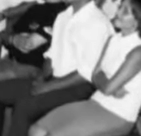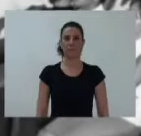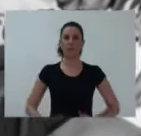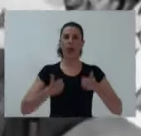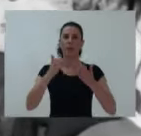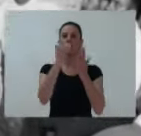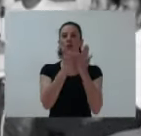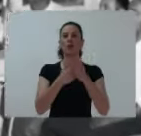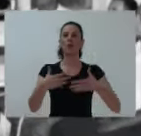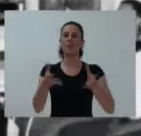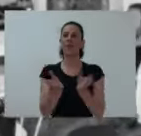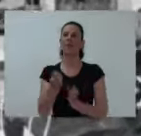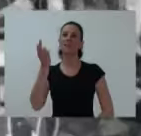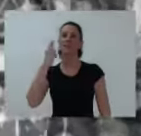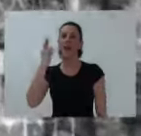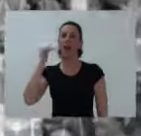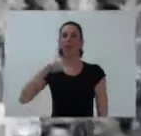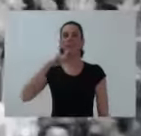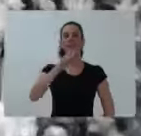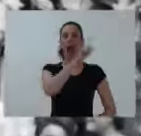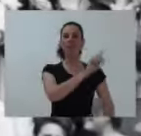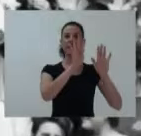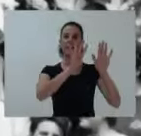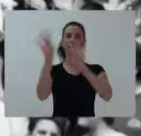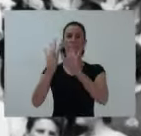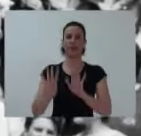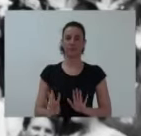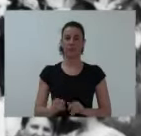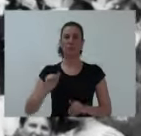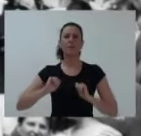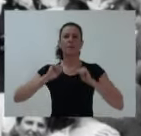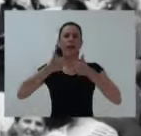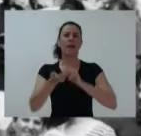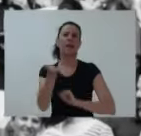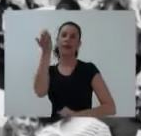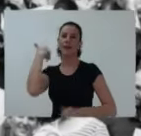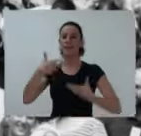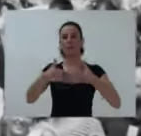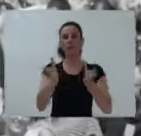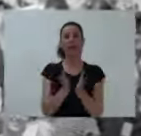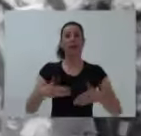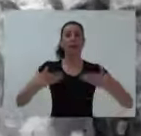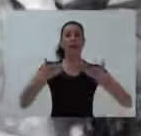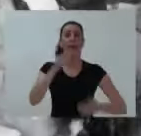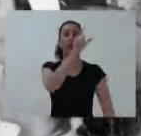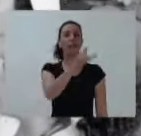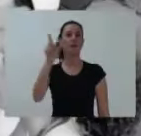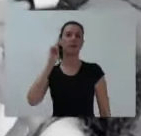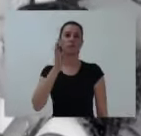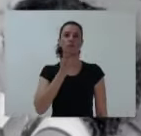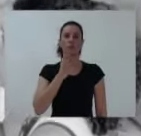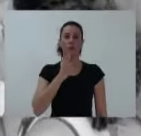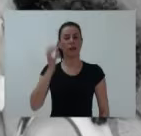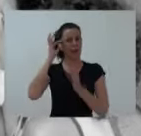بدأ مشروع جمعية الإصغاء سنة 1990 في بداياتها كانت الجمعية تهتم